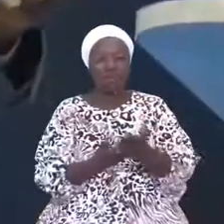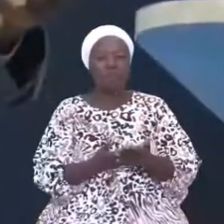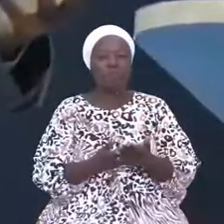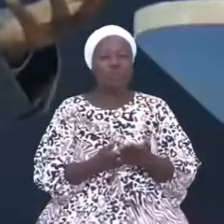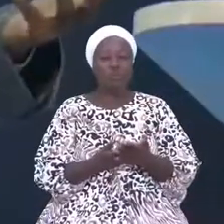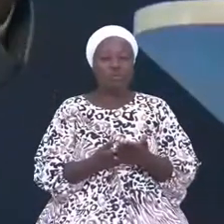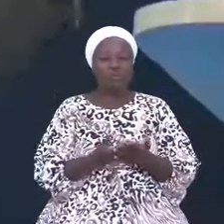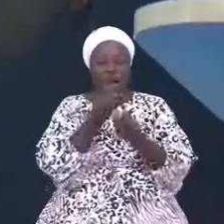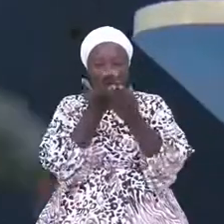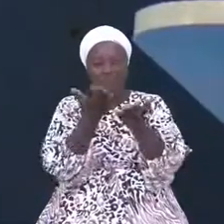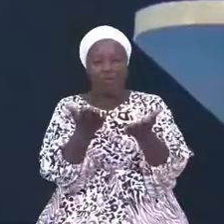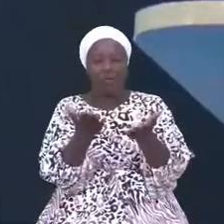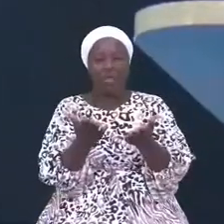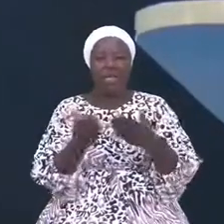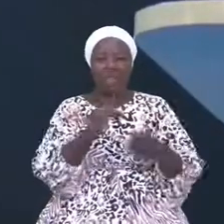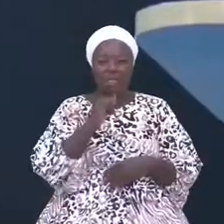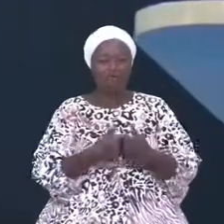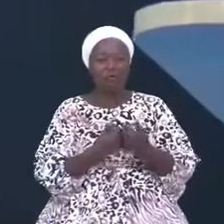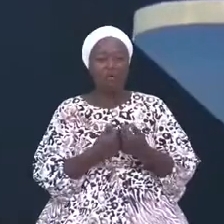Verset 4, voici la bonne nouvelle.